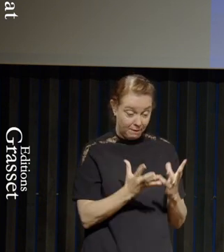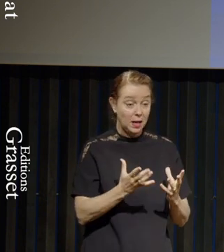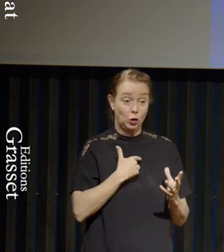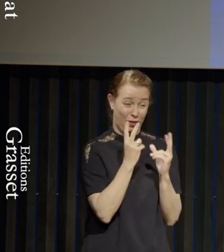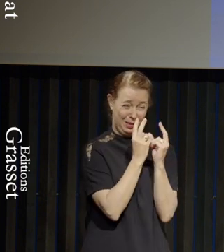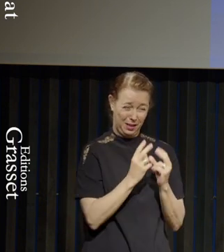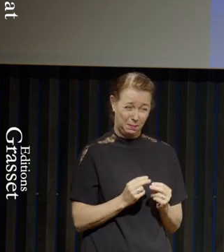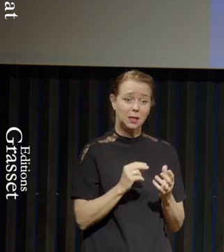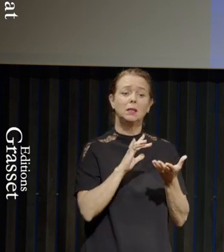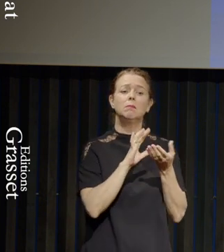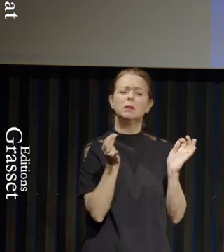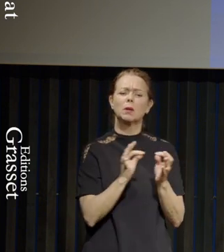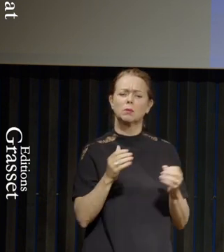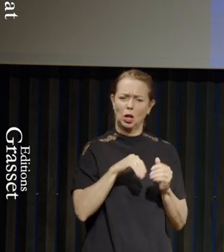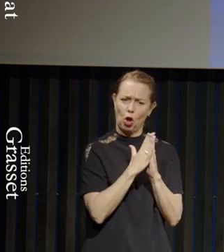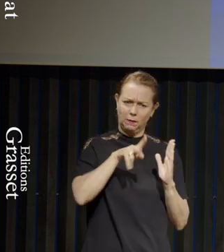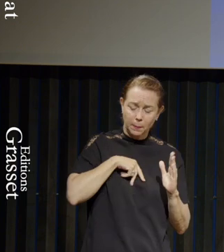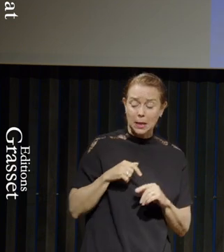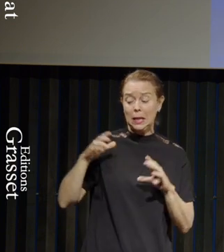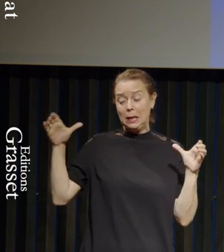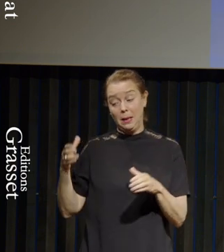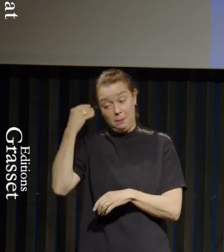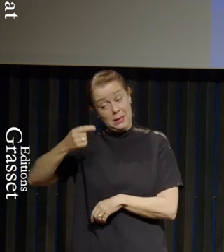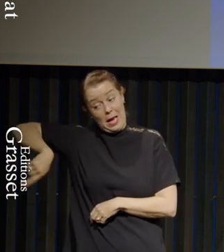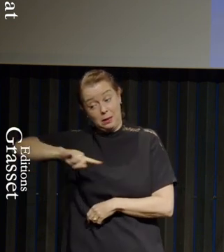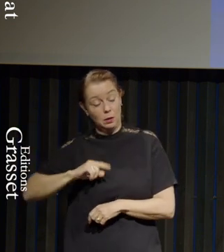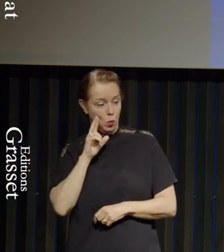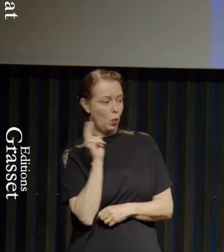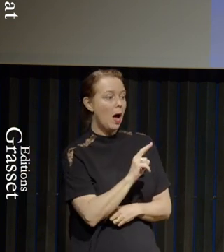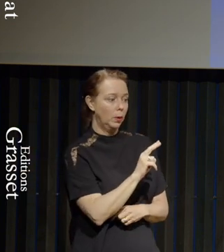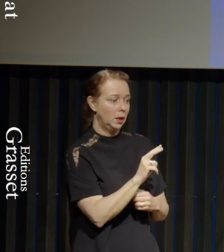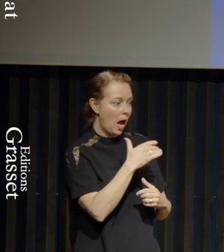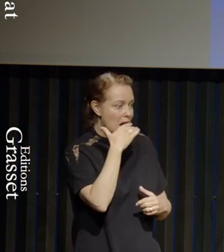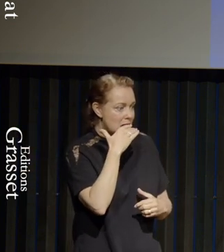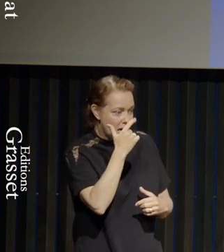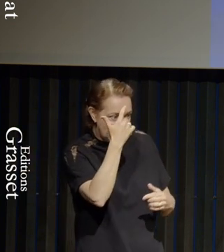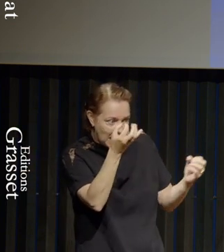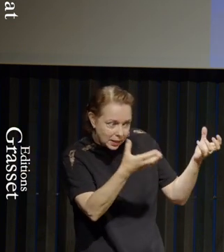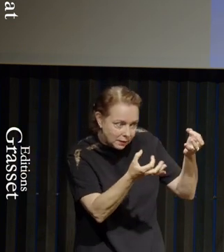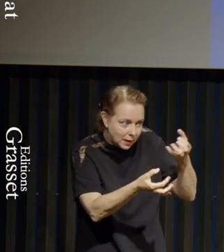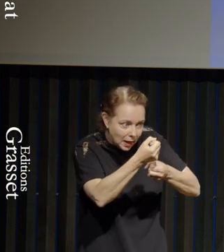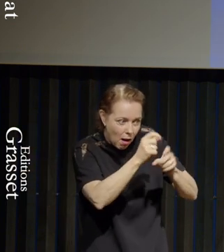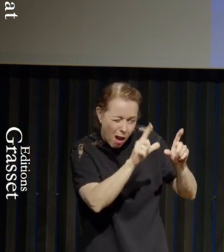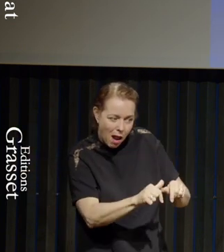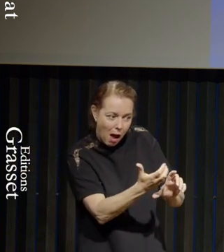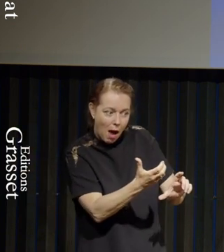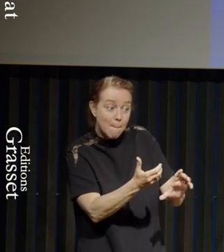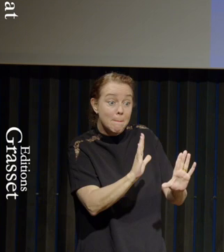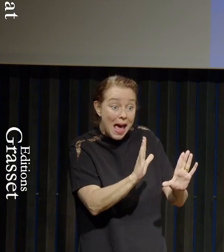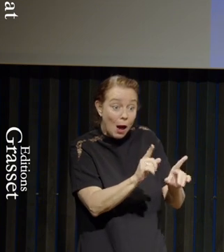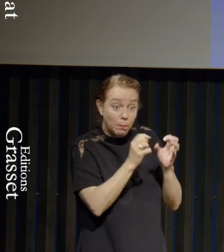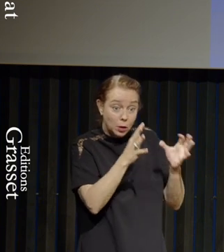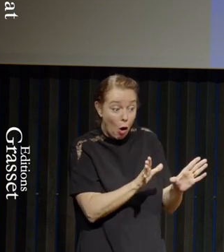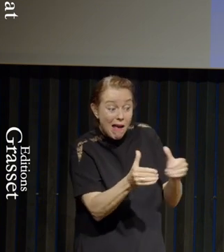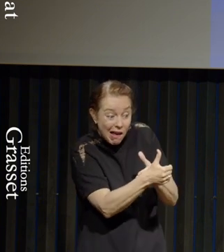dira ce que je vous dis, c'est-à-dire que oui, dans l'exercice du psychiatre, on touche du doigt la créativité, mais en même temps, on voit bien que